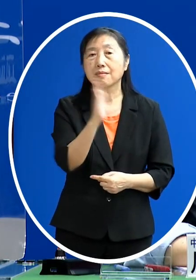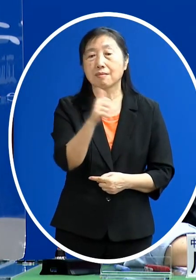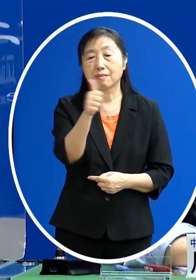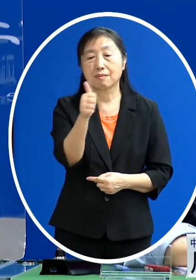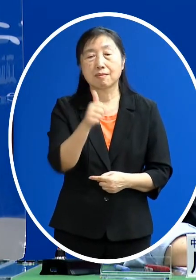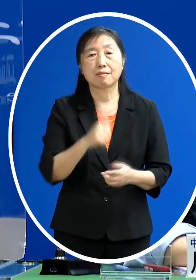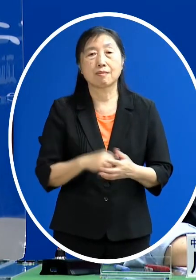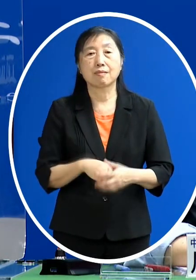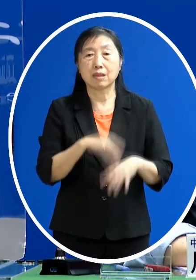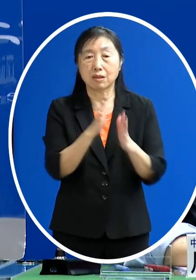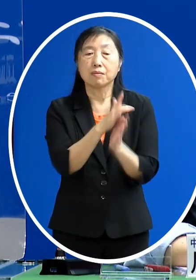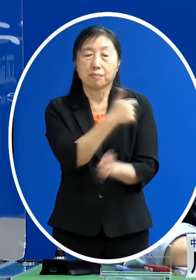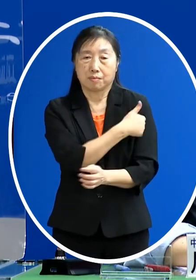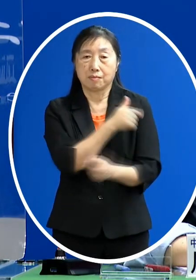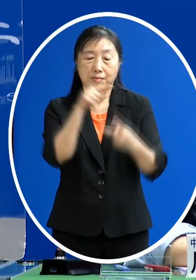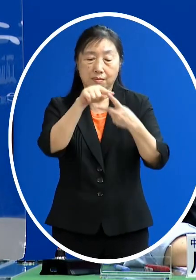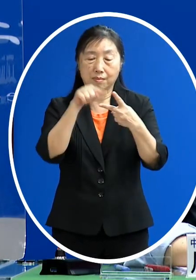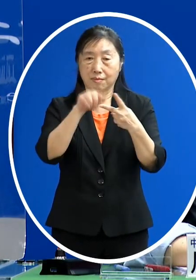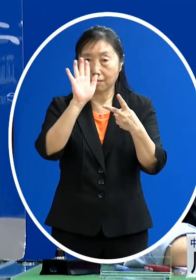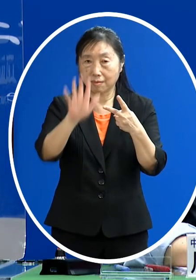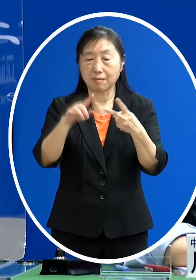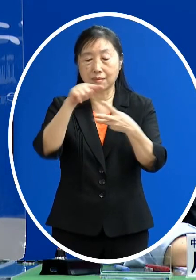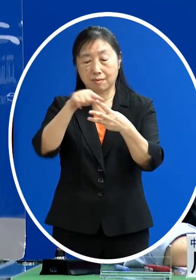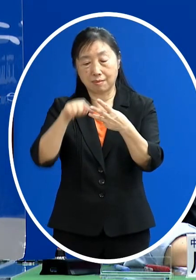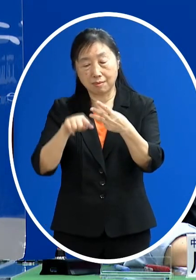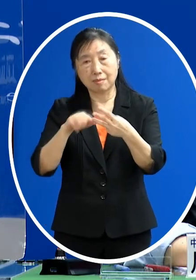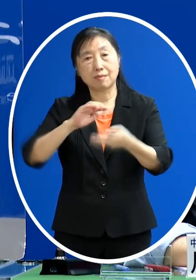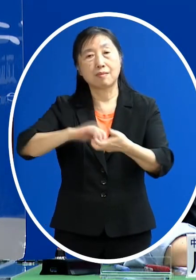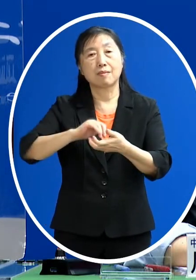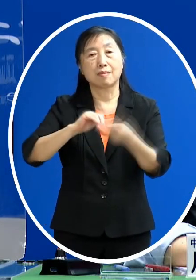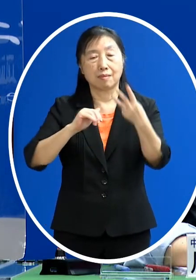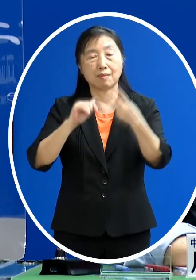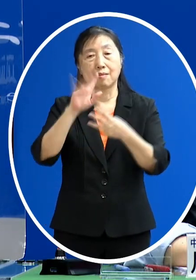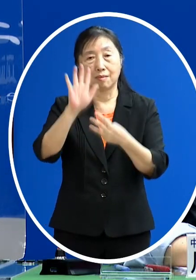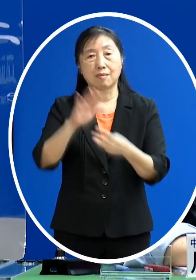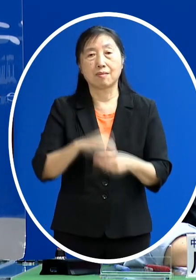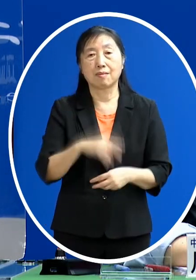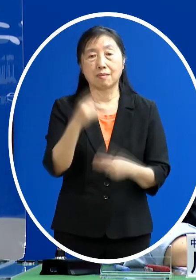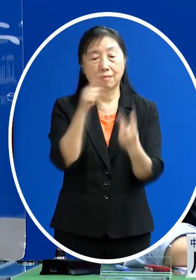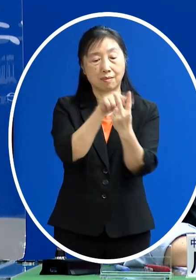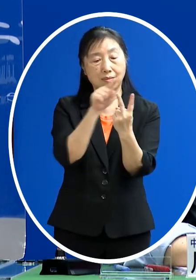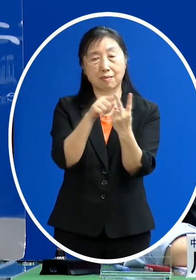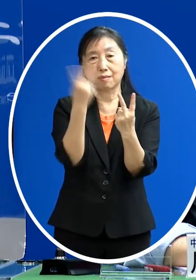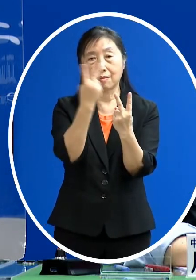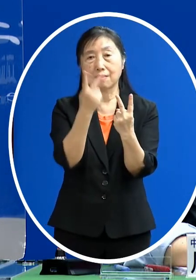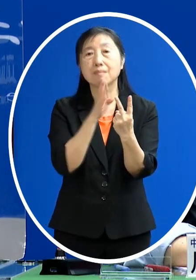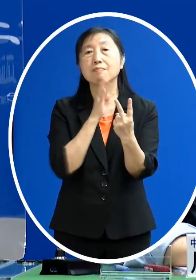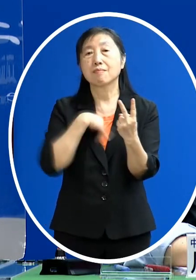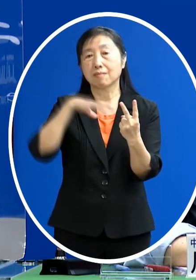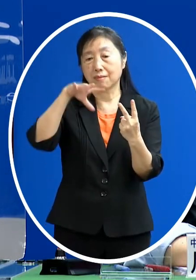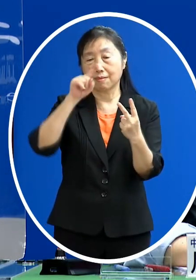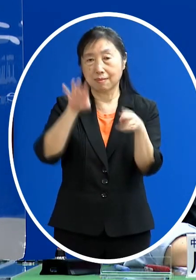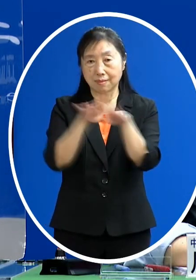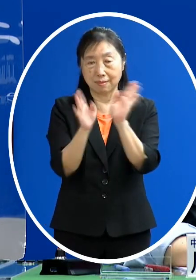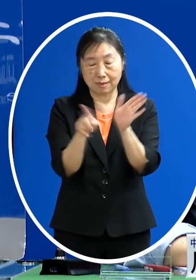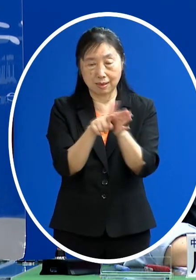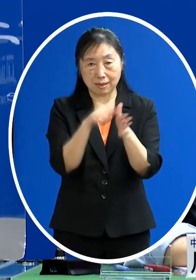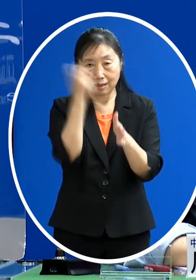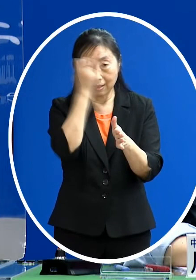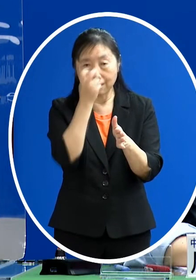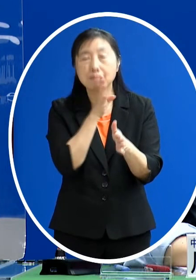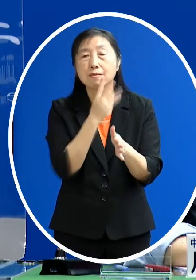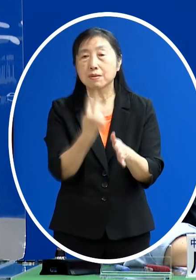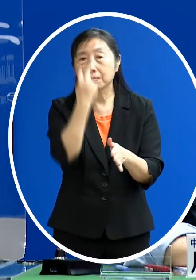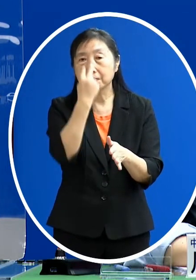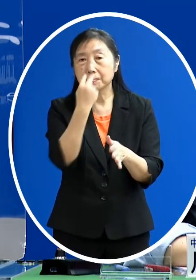男性哈，那都有接种过2剂或者是3剂的疫苗。那这2位虽然说在初时检查的时候，血氧浓度都